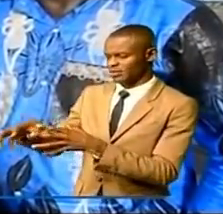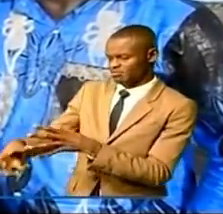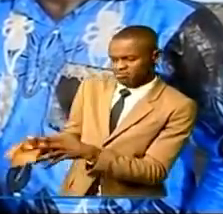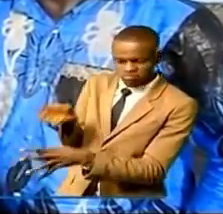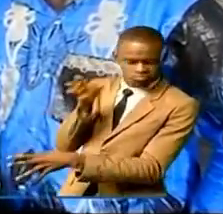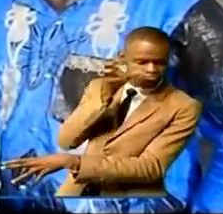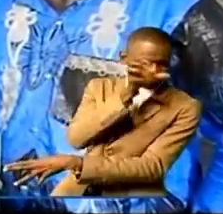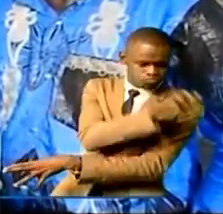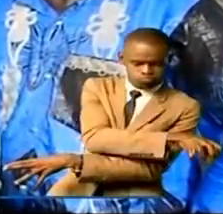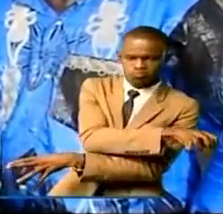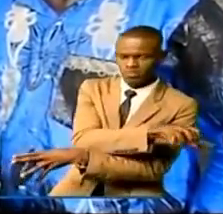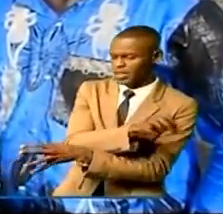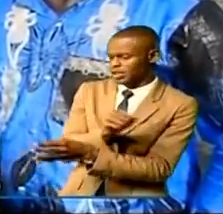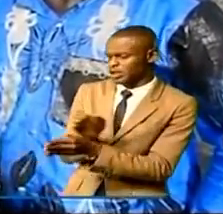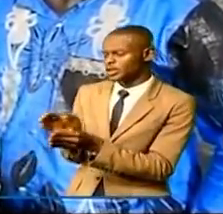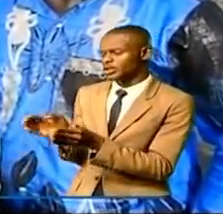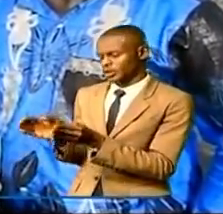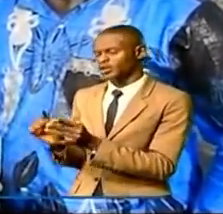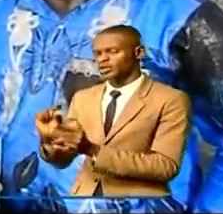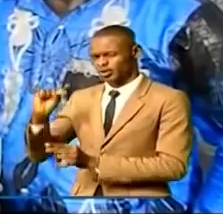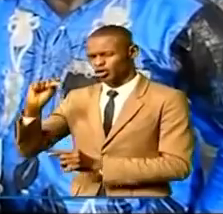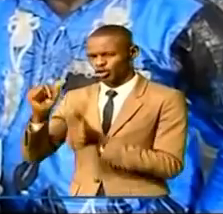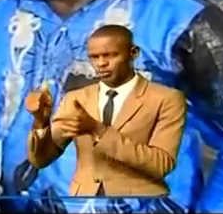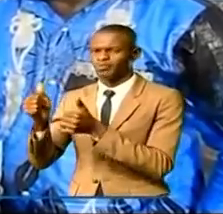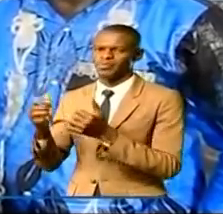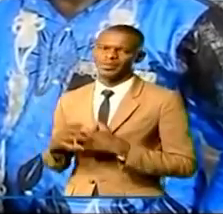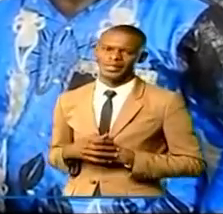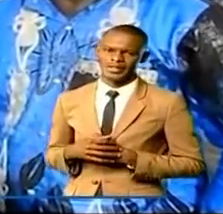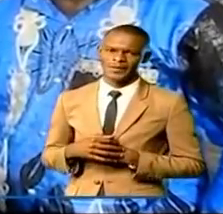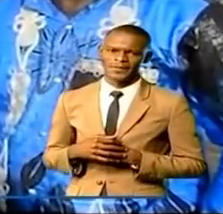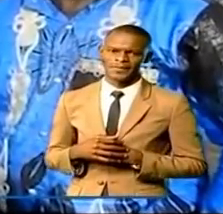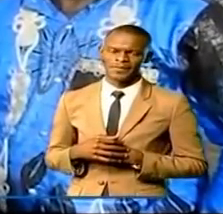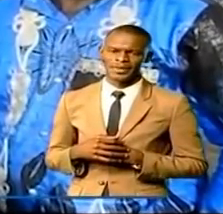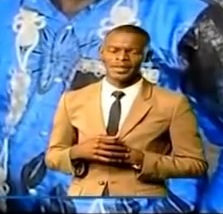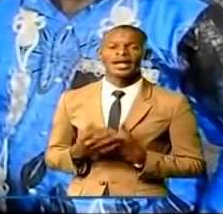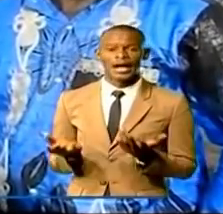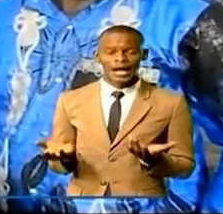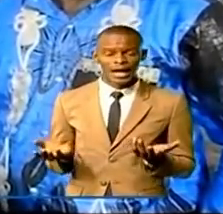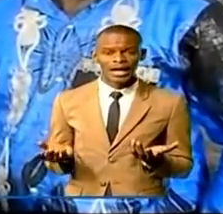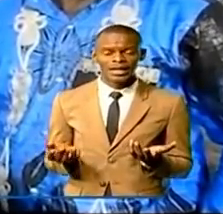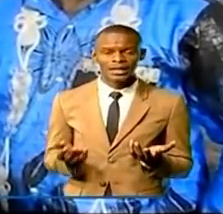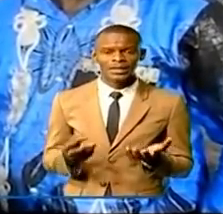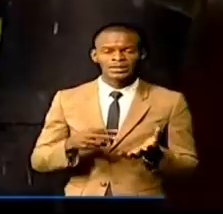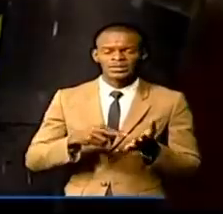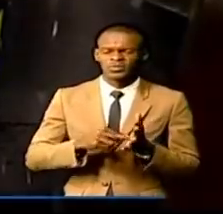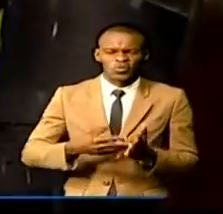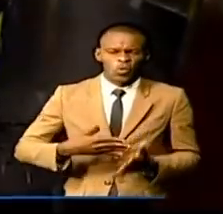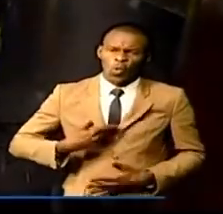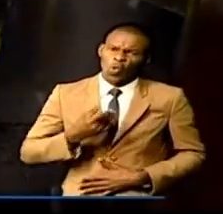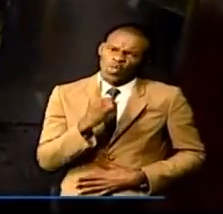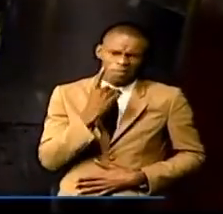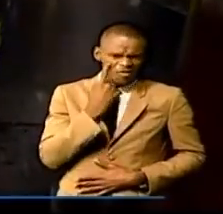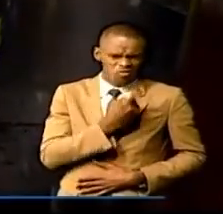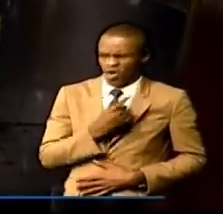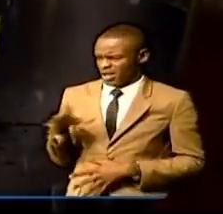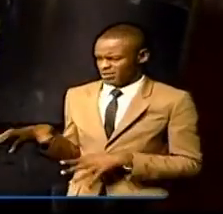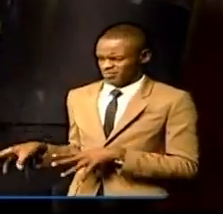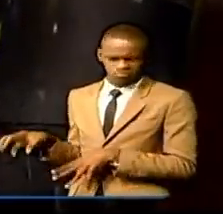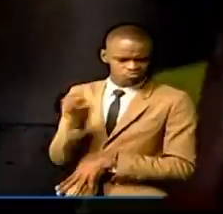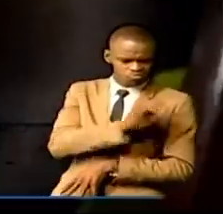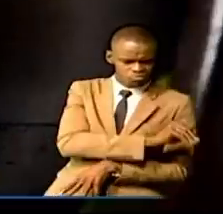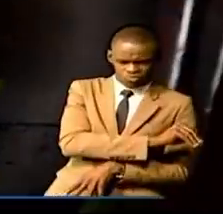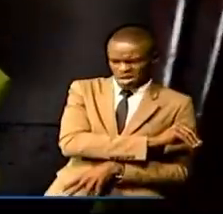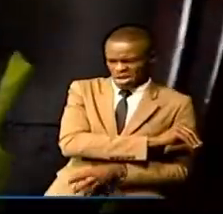des infractions. C'est mieux de vivre ensemble avec la famille. Quand on vous déplace comme ça, c'est parfois triste. Mais pour le ministre de la